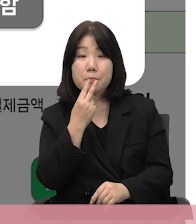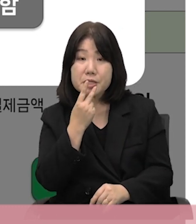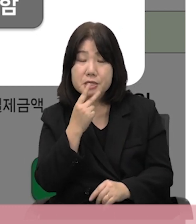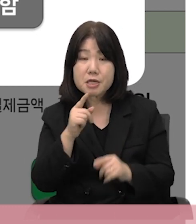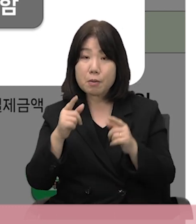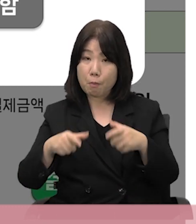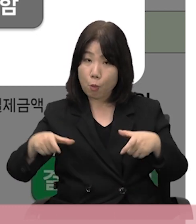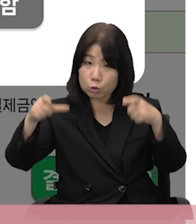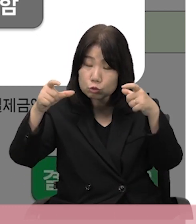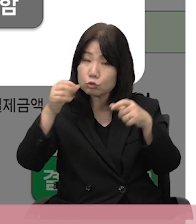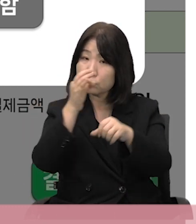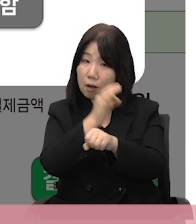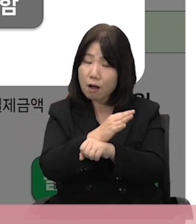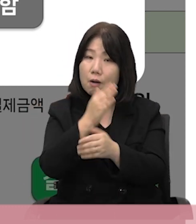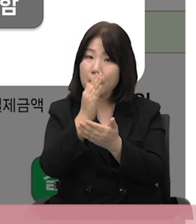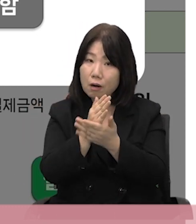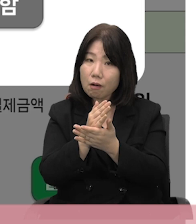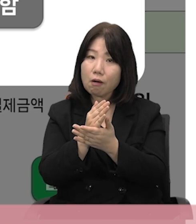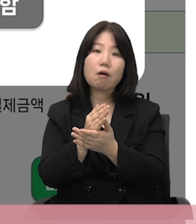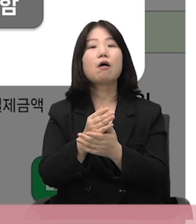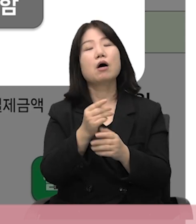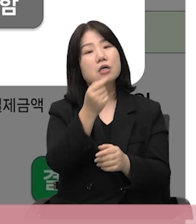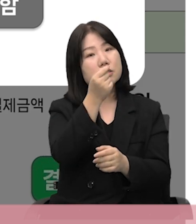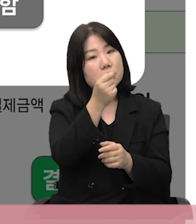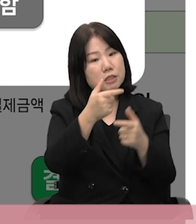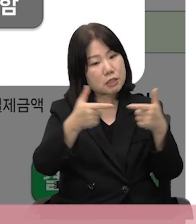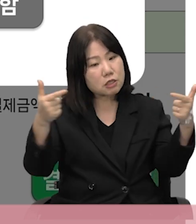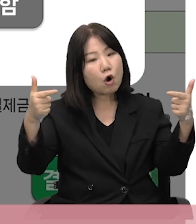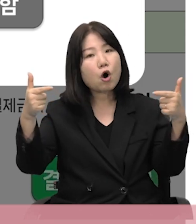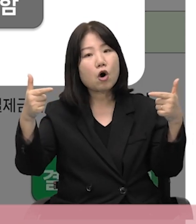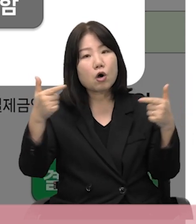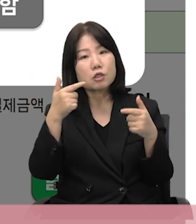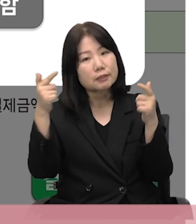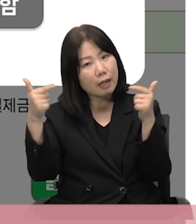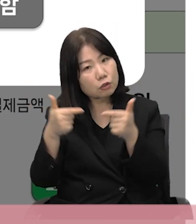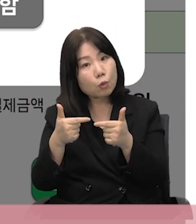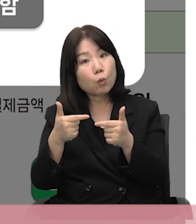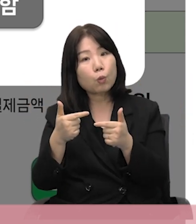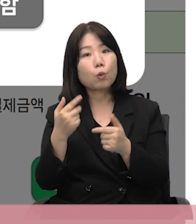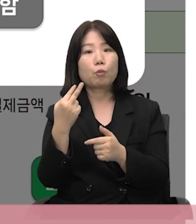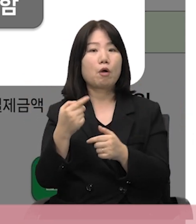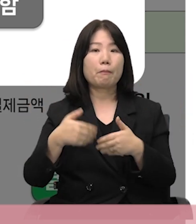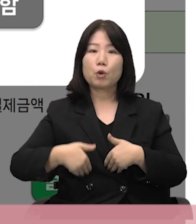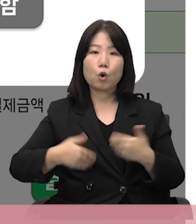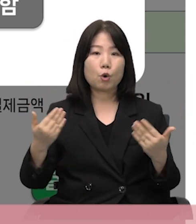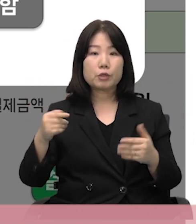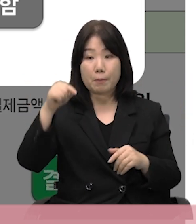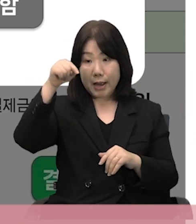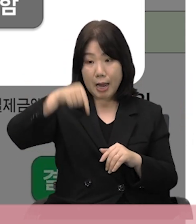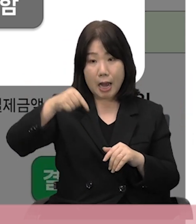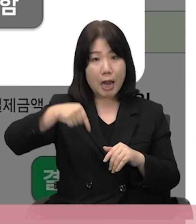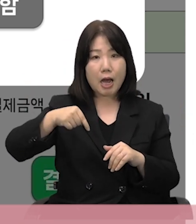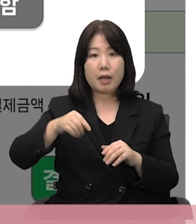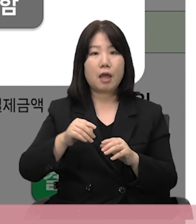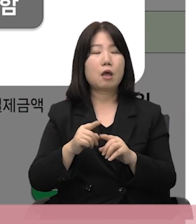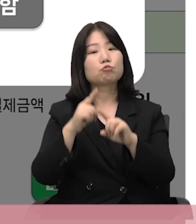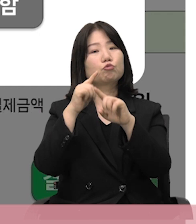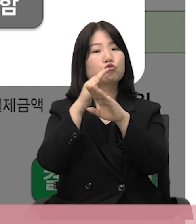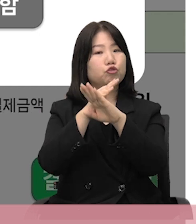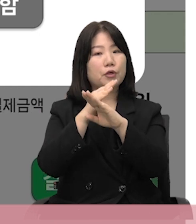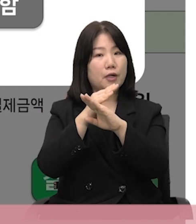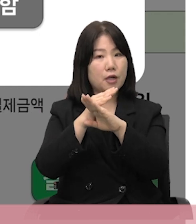나왔어요. 비닐봉투의 크기는 작은 봉투와 큰 봉투가 있고, 필요 없다면 아래의 구매 하나를 누르면